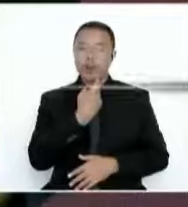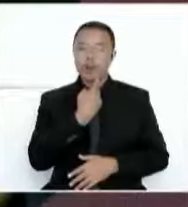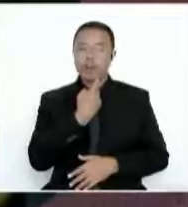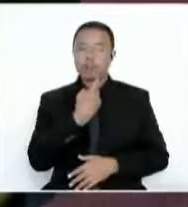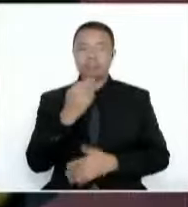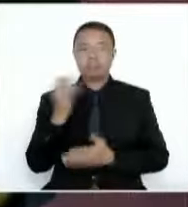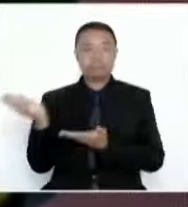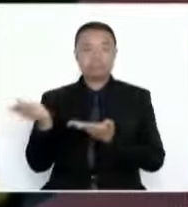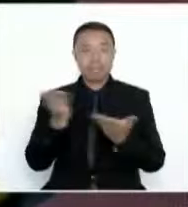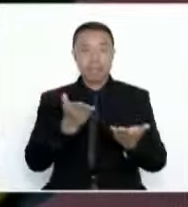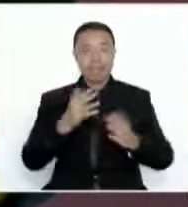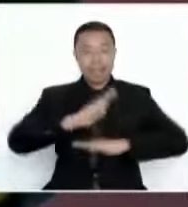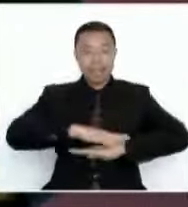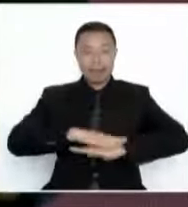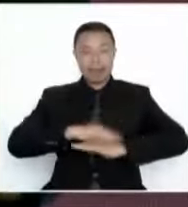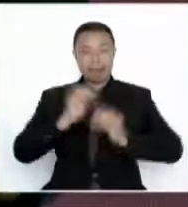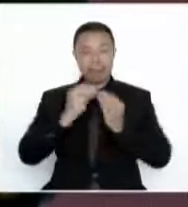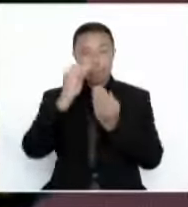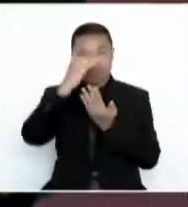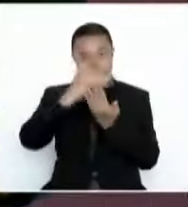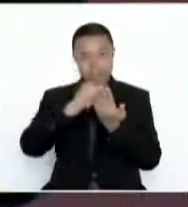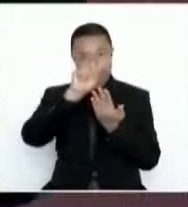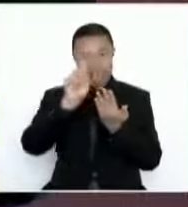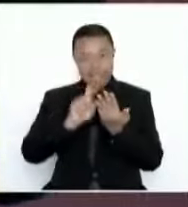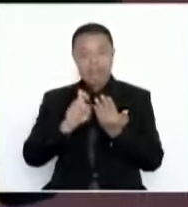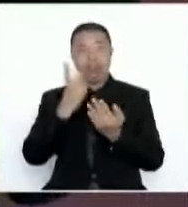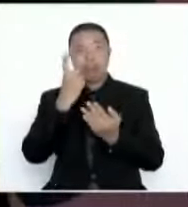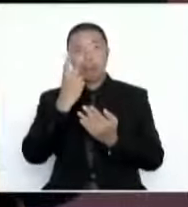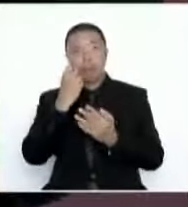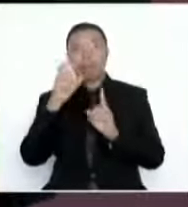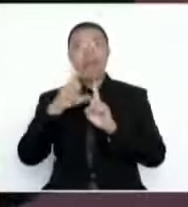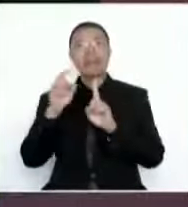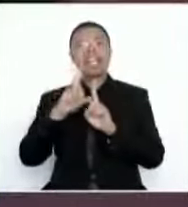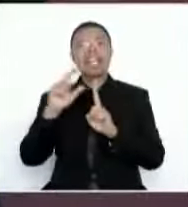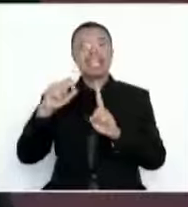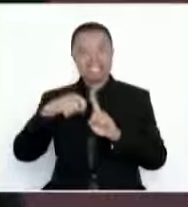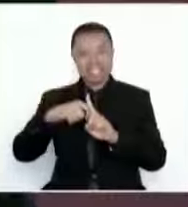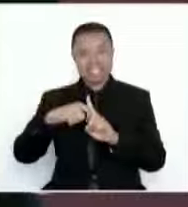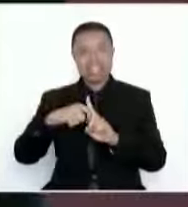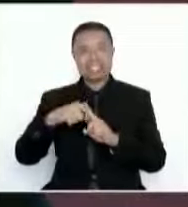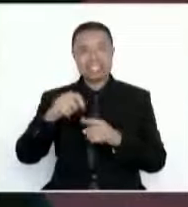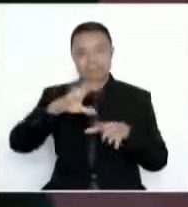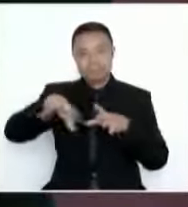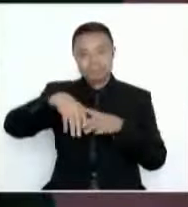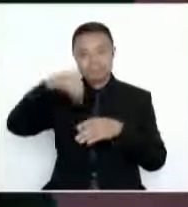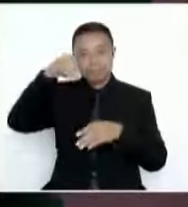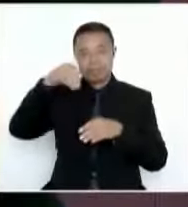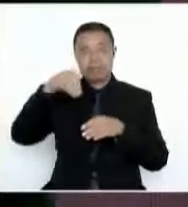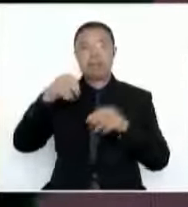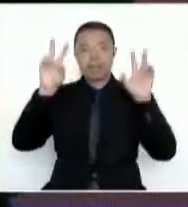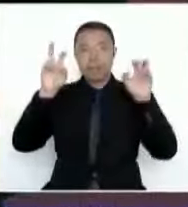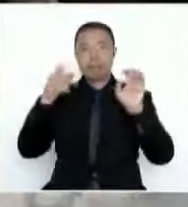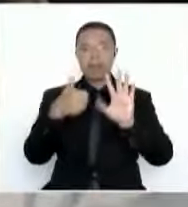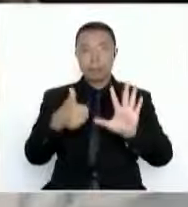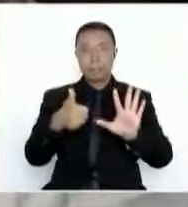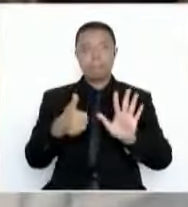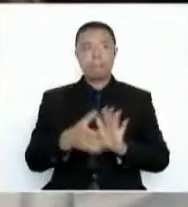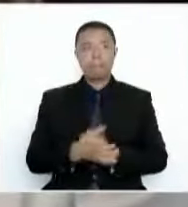untuk itu kami persilakan panelis Dr Didi soharianto SH MH untuk mengambil undian pertanyaan subtema keen6 dalam